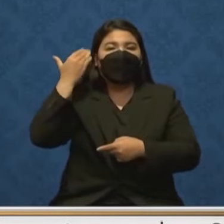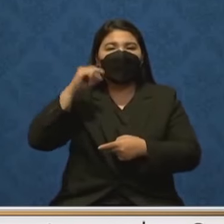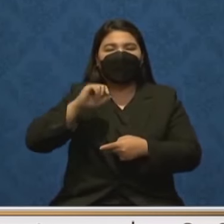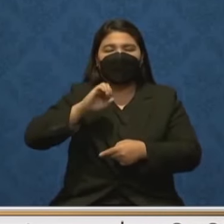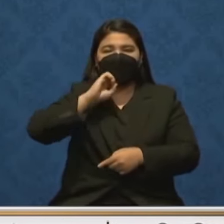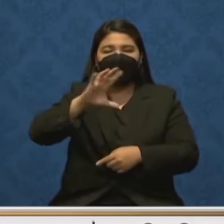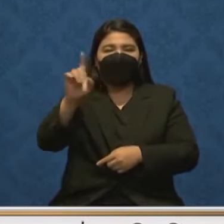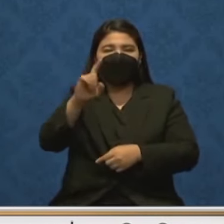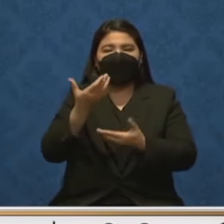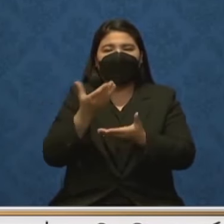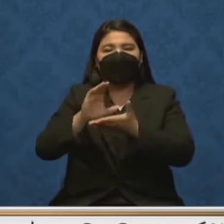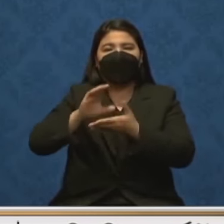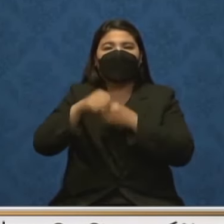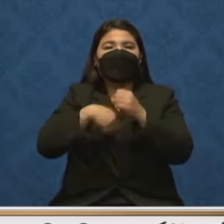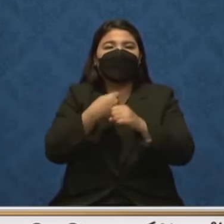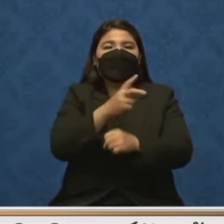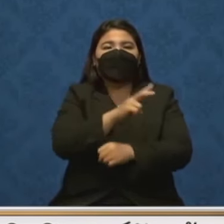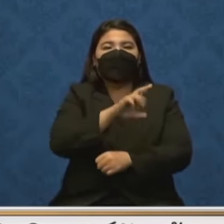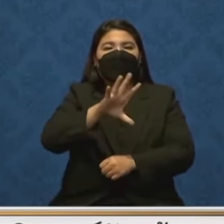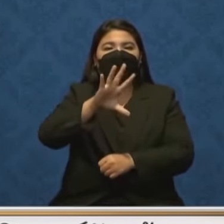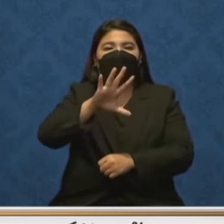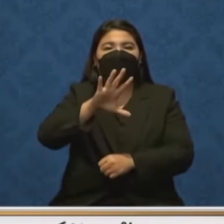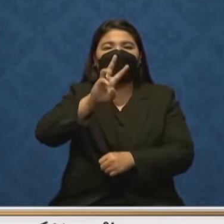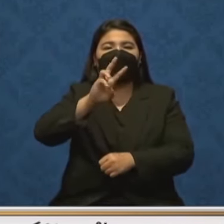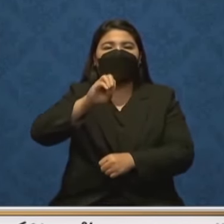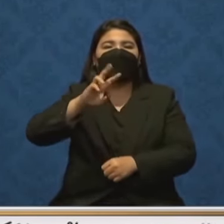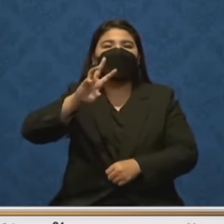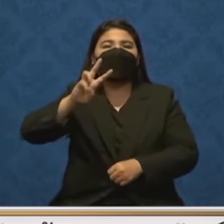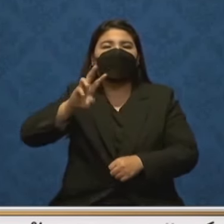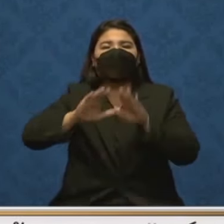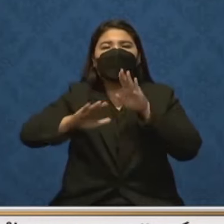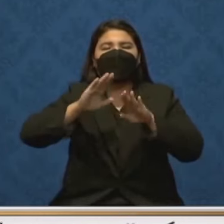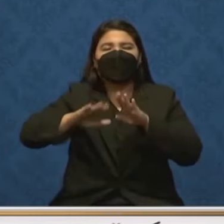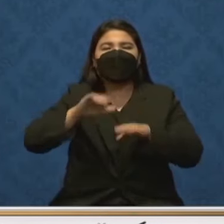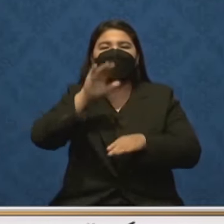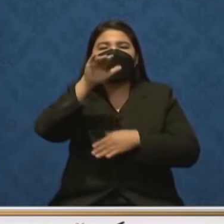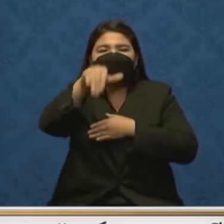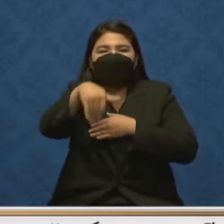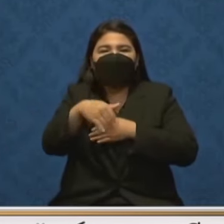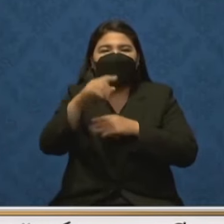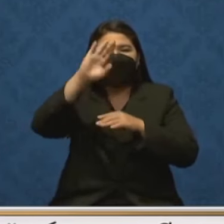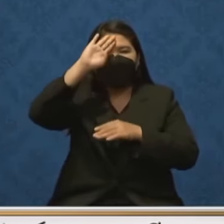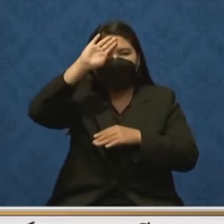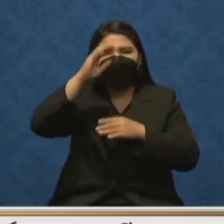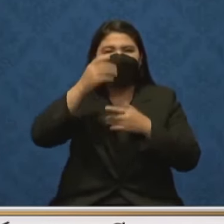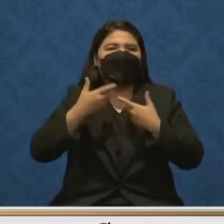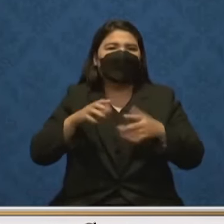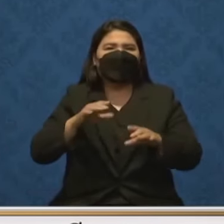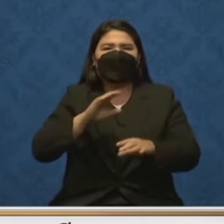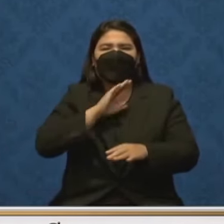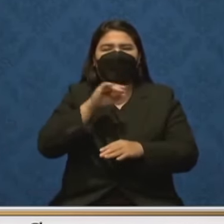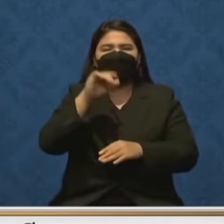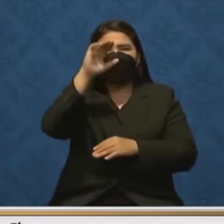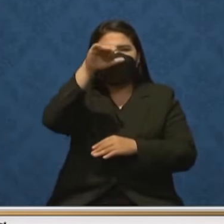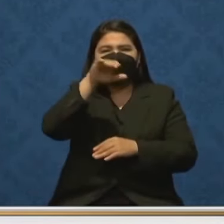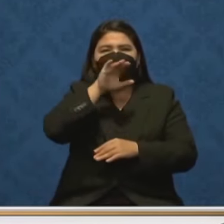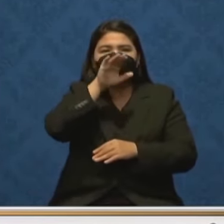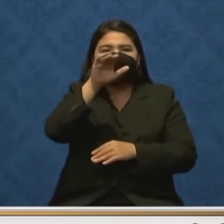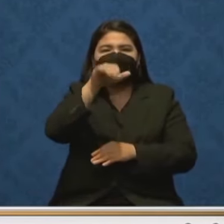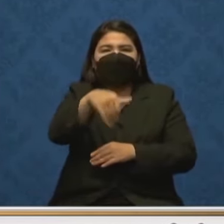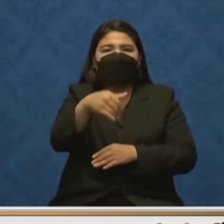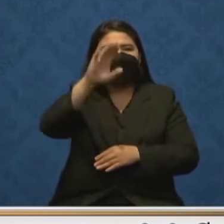ของปี 6 6เปรียบเสมือนช้างป่วยและดิฉันยังมีความเห็นเพิ่มเติมด้วยค่ะว่านอกจากช้างจะป่วยแล้วนะคะ